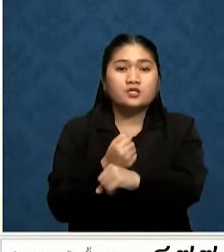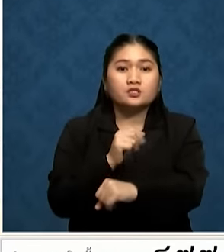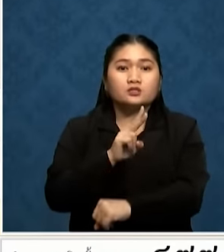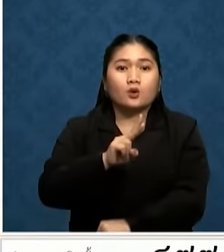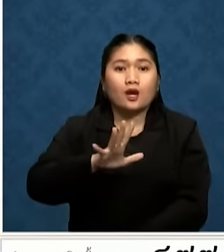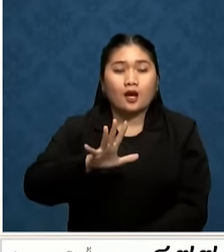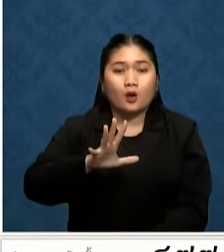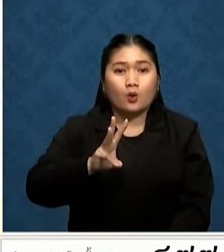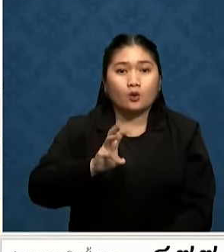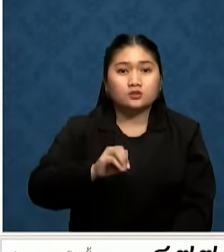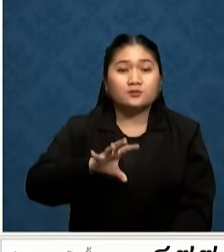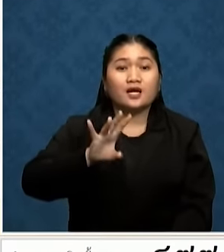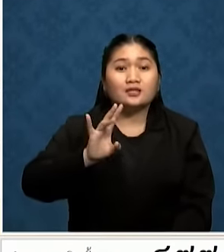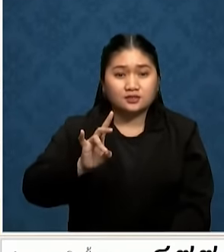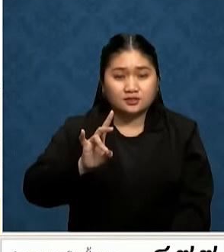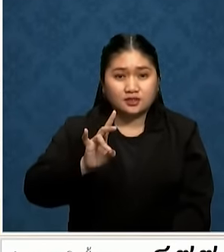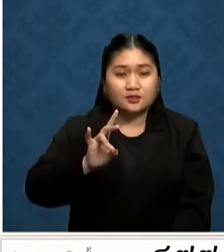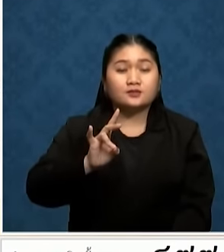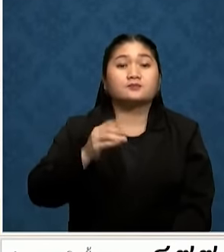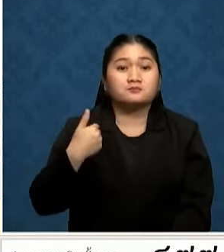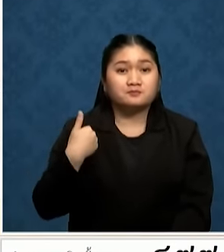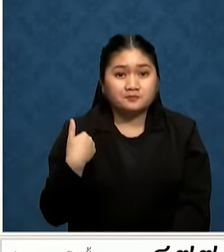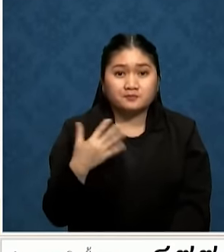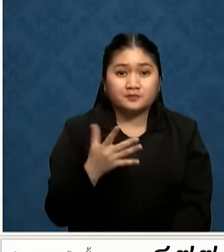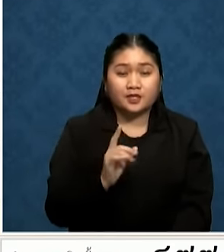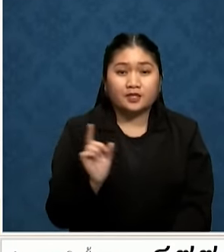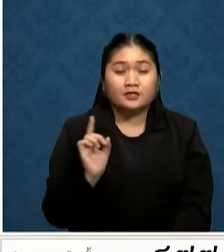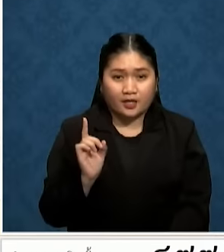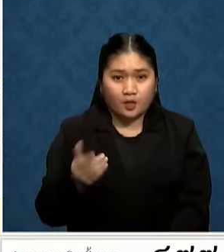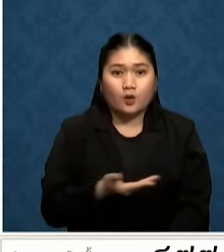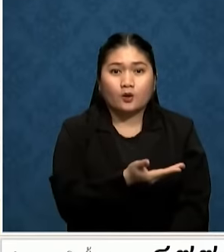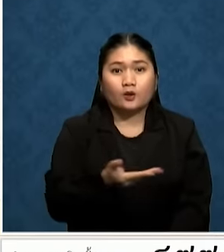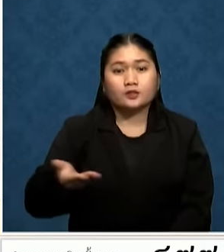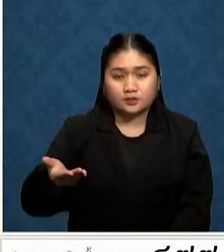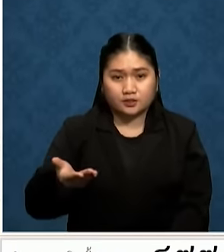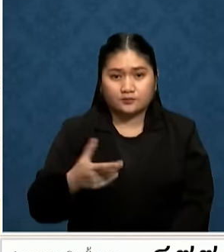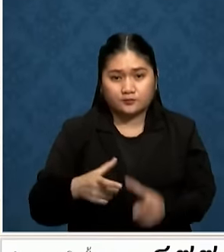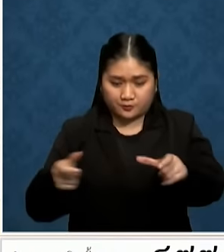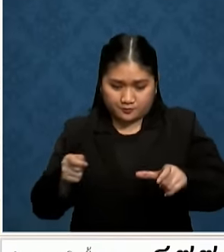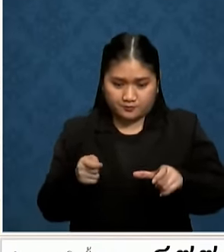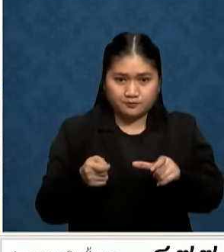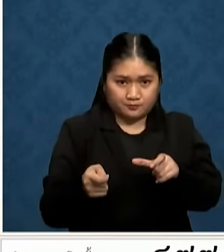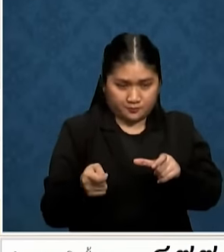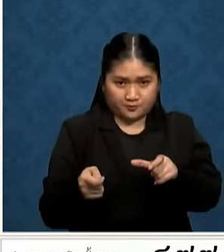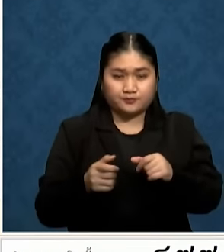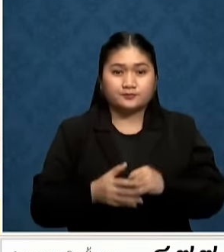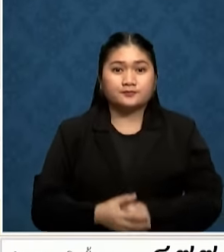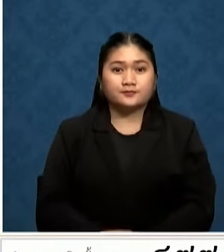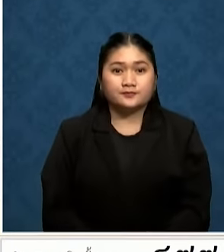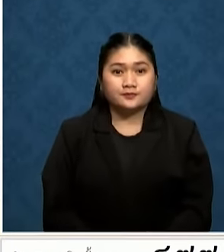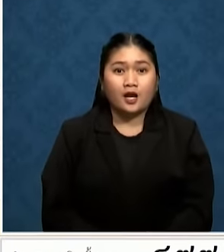ณพอสอ 2567 พอสอหรอไม่ขอเชิญท่านสมาชิกใช้สิธออกเสียงลงกระแนนครับ